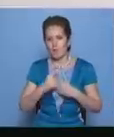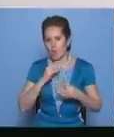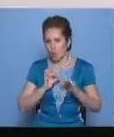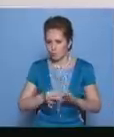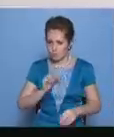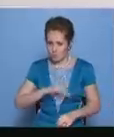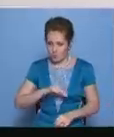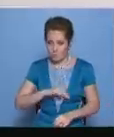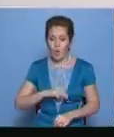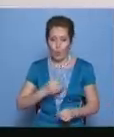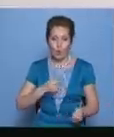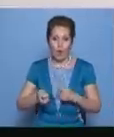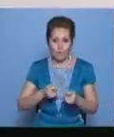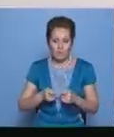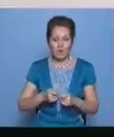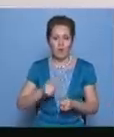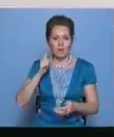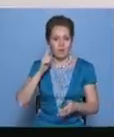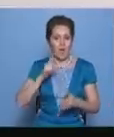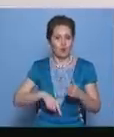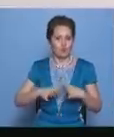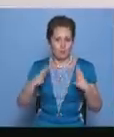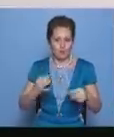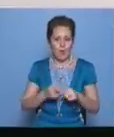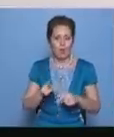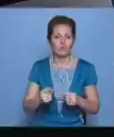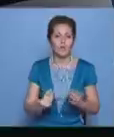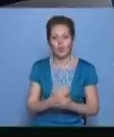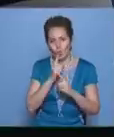новинку большие надежды. Подробности у Анны Ковырзиной.